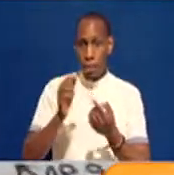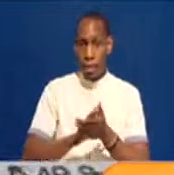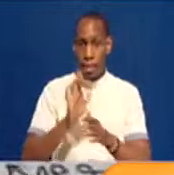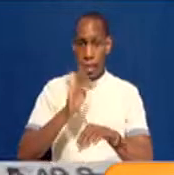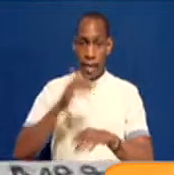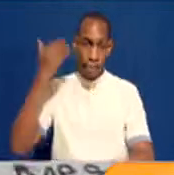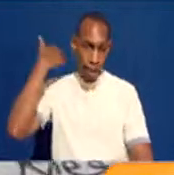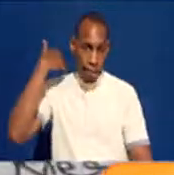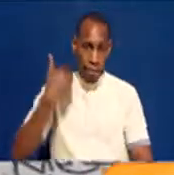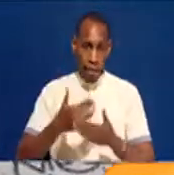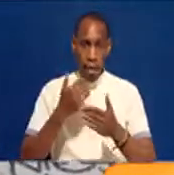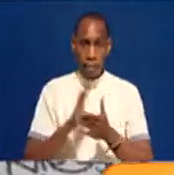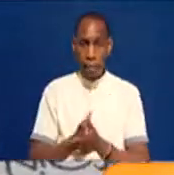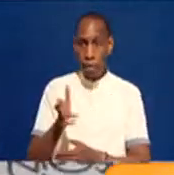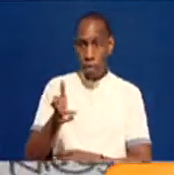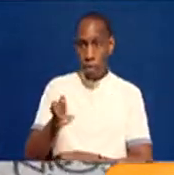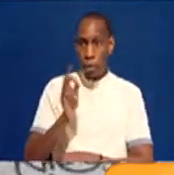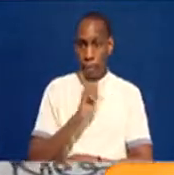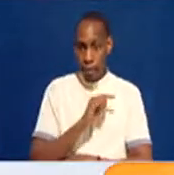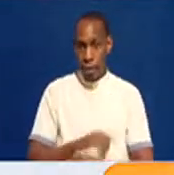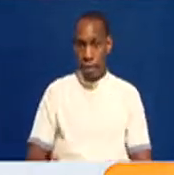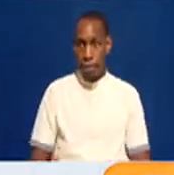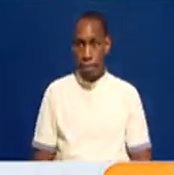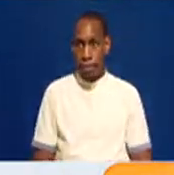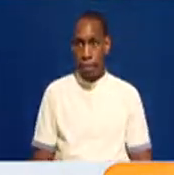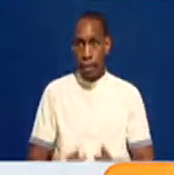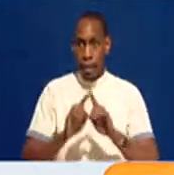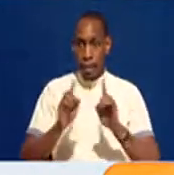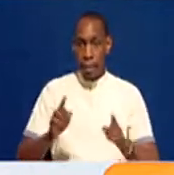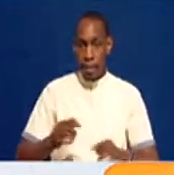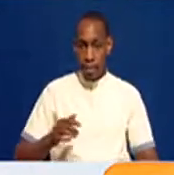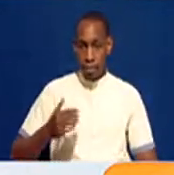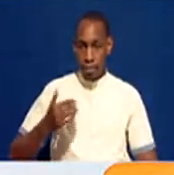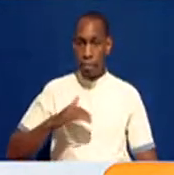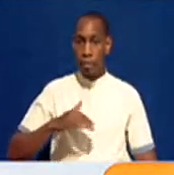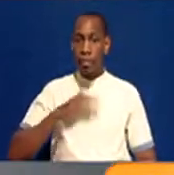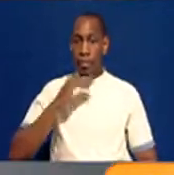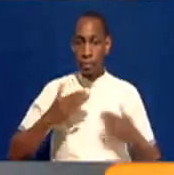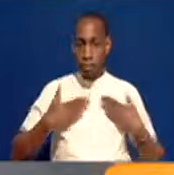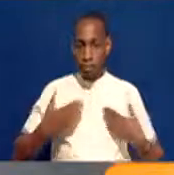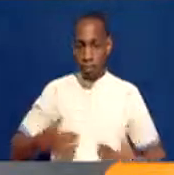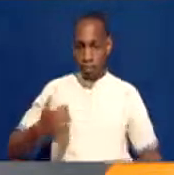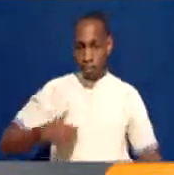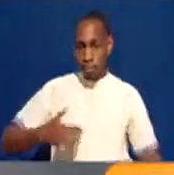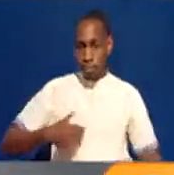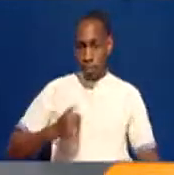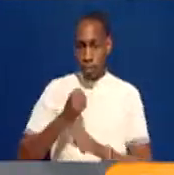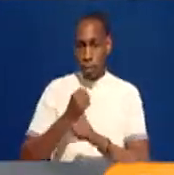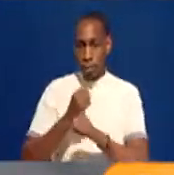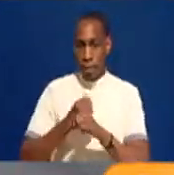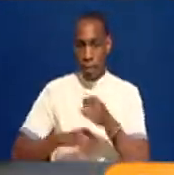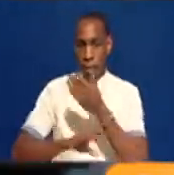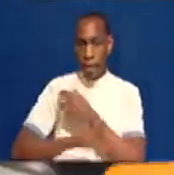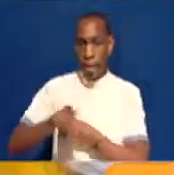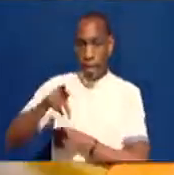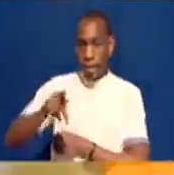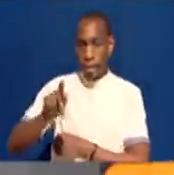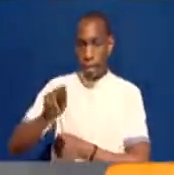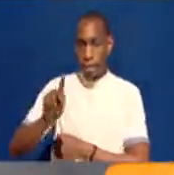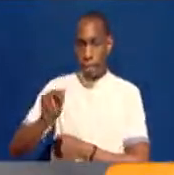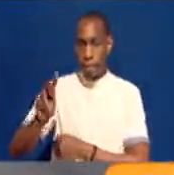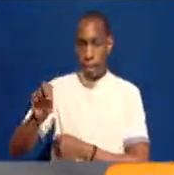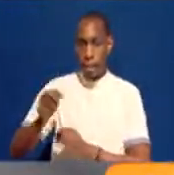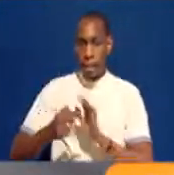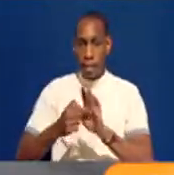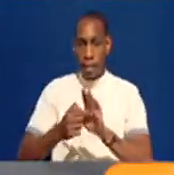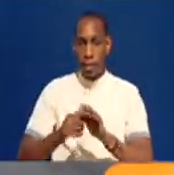mgongo wake kabla ya kufyatua risasi yenyewe. Hata hivyo, upasuaji uliofanywa nchini Pakistan uliashiria kuwa mwanahabari huyo pia